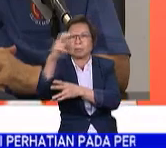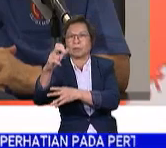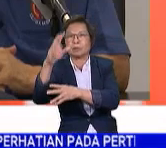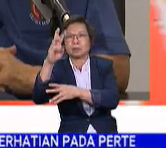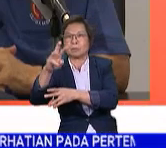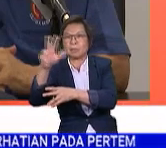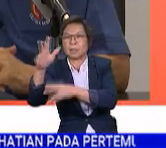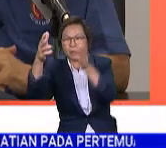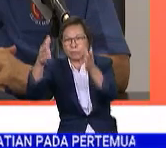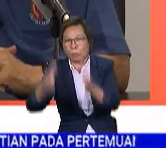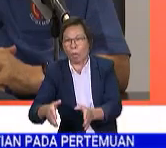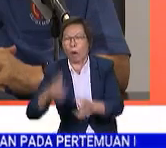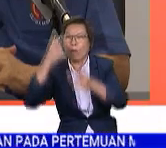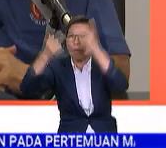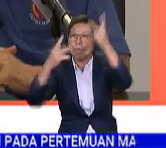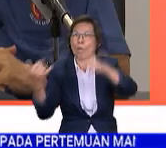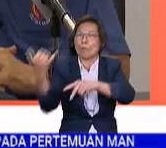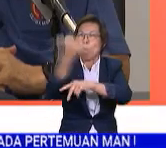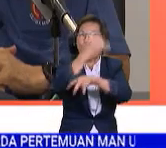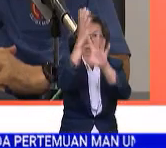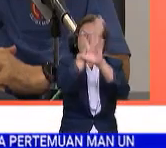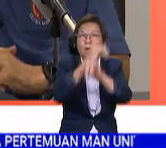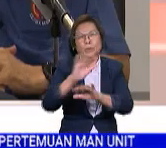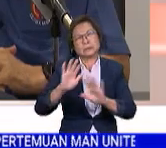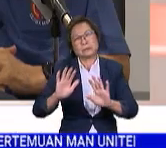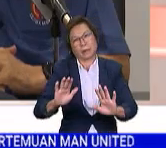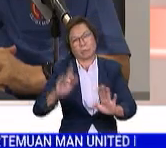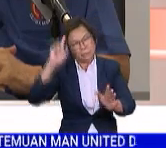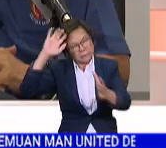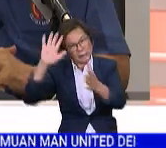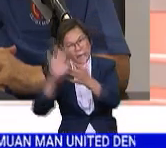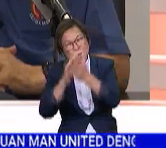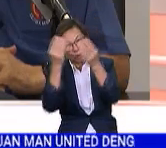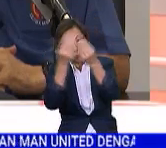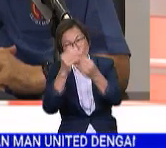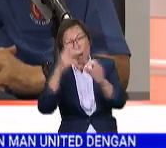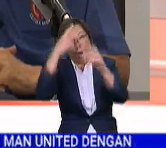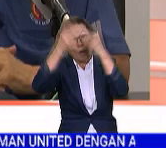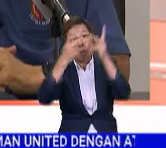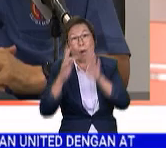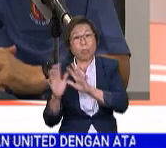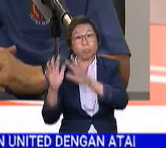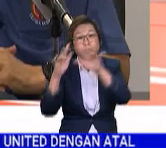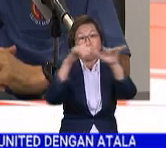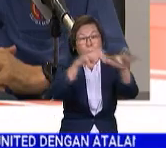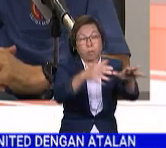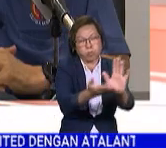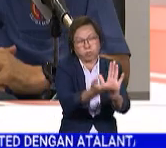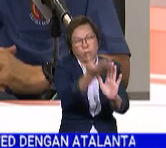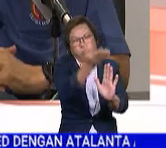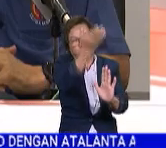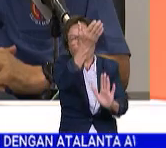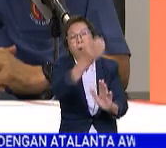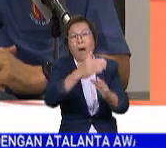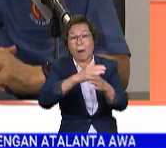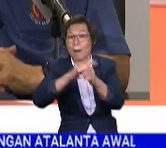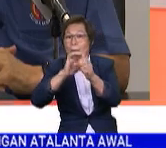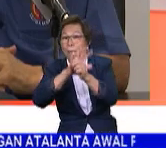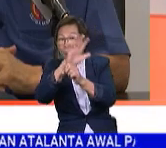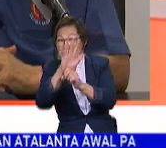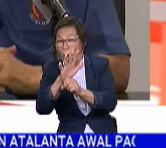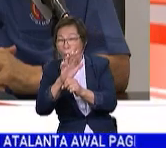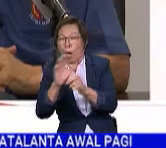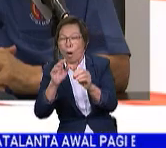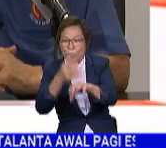7363 pengunjung saja namun beliau percaya jumlah pengunjung akan meninggal secara perlahan selepas pandemic Obiet